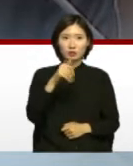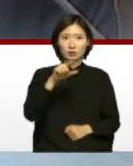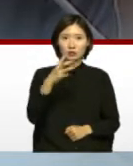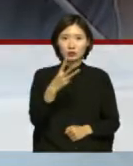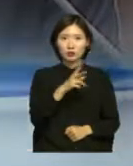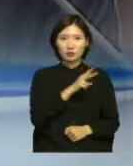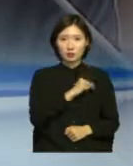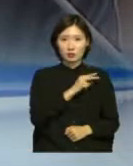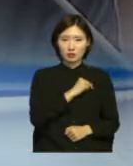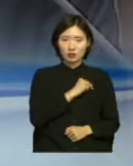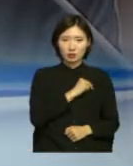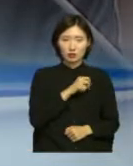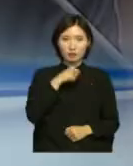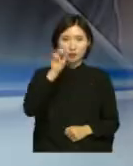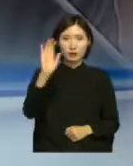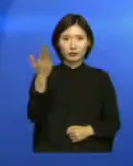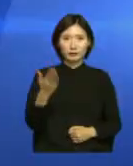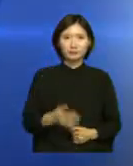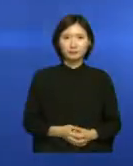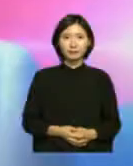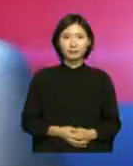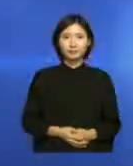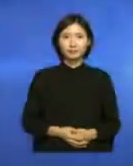소식 엄종규 기자가 전합니다.